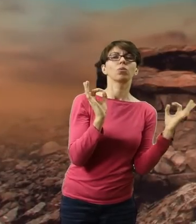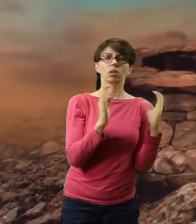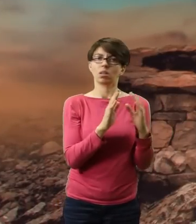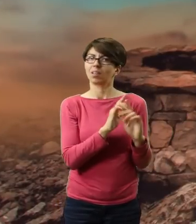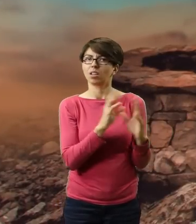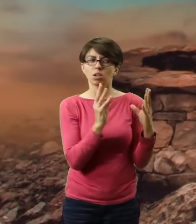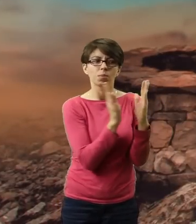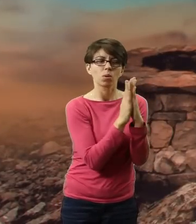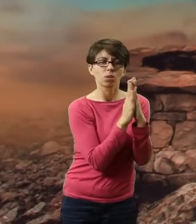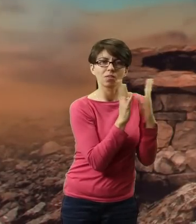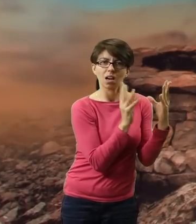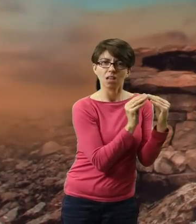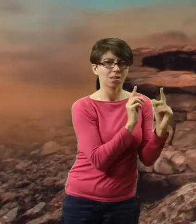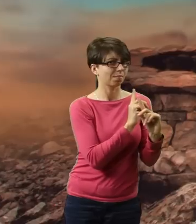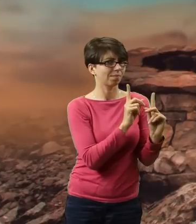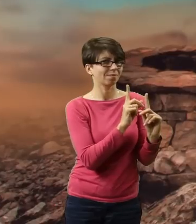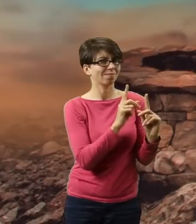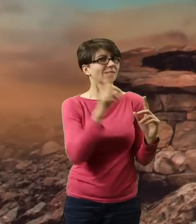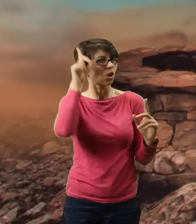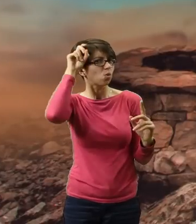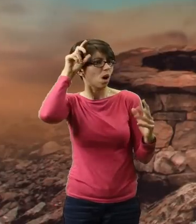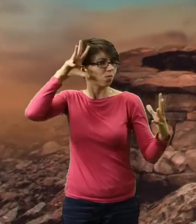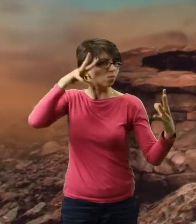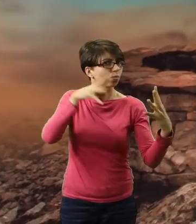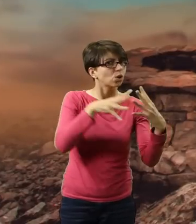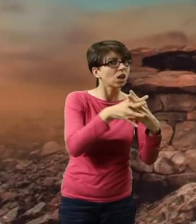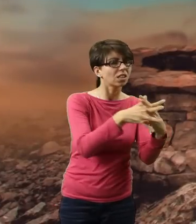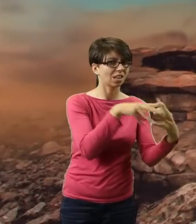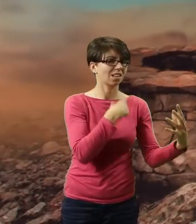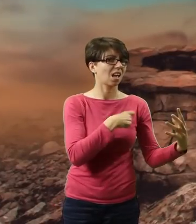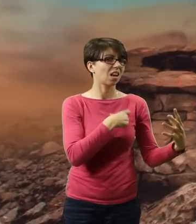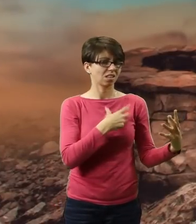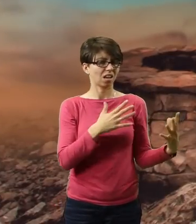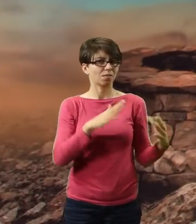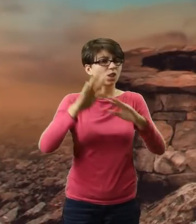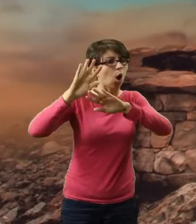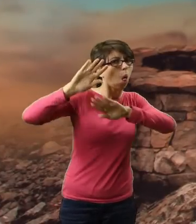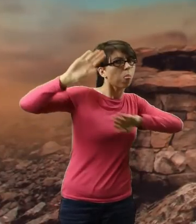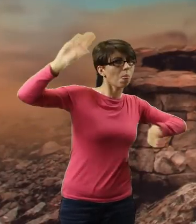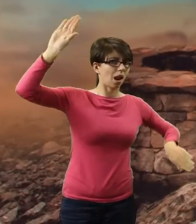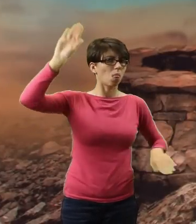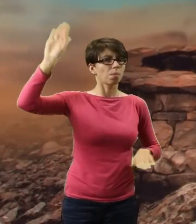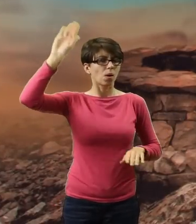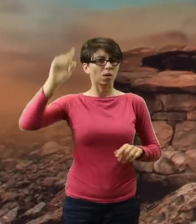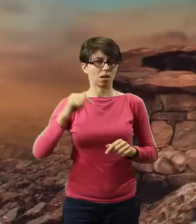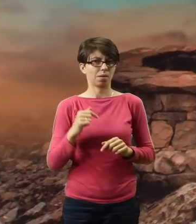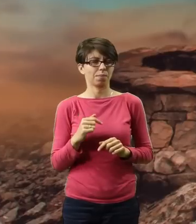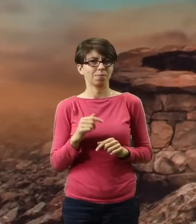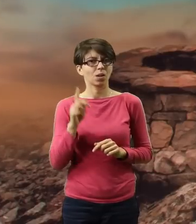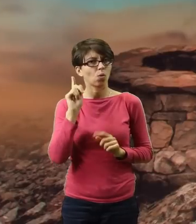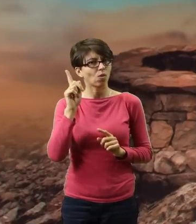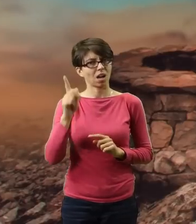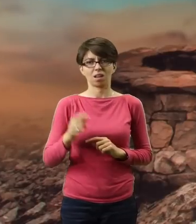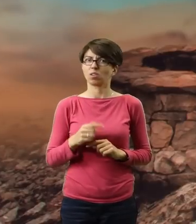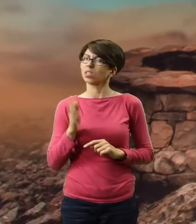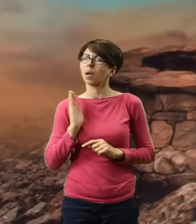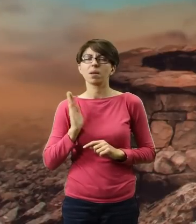ochrzczonym dlatego to szukanie Pana Boga po macku jest czasami jest jakimś